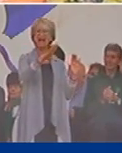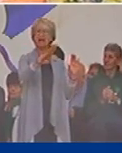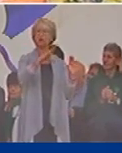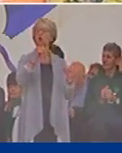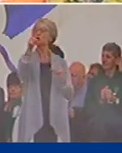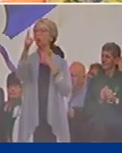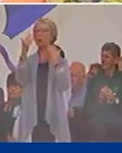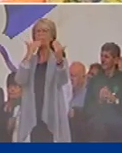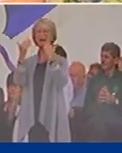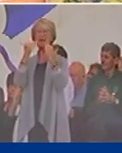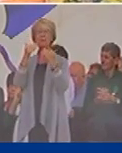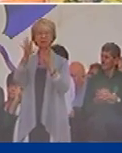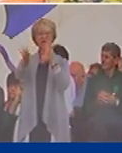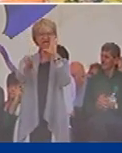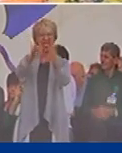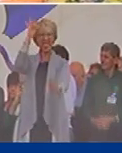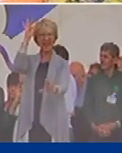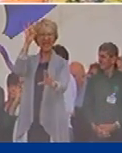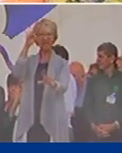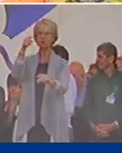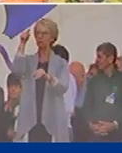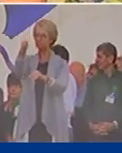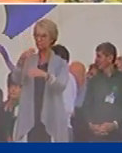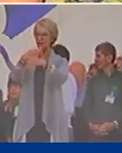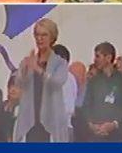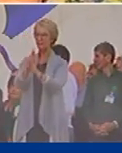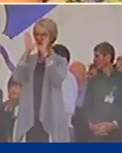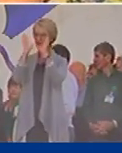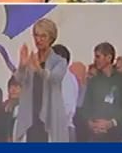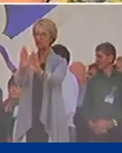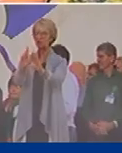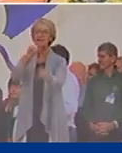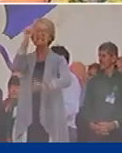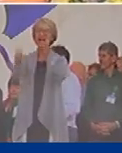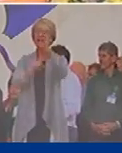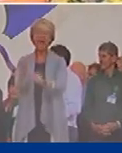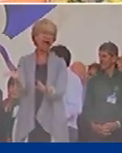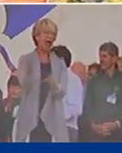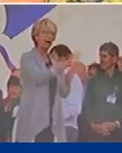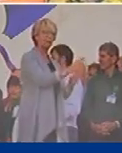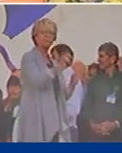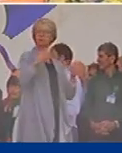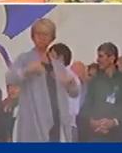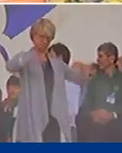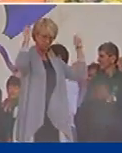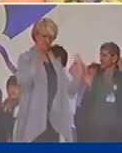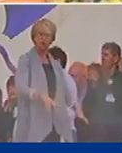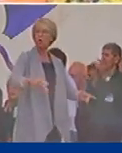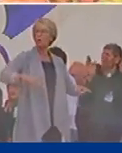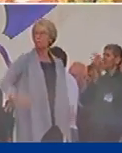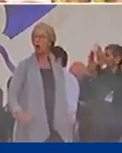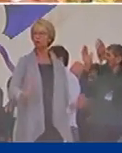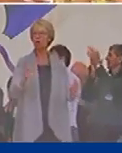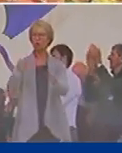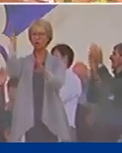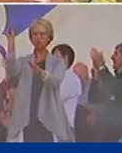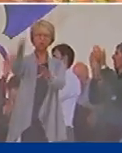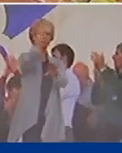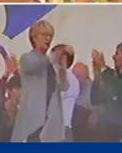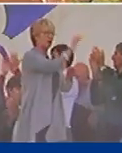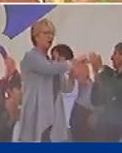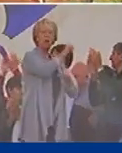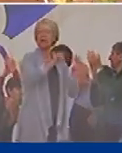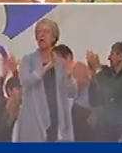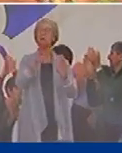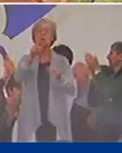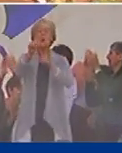Tu parlamentare vieni eletto con quel partito. Se cambi partito, molli la poltrona e vai a casa. Se